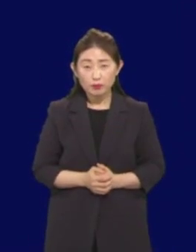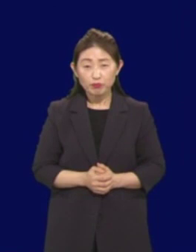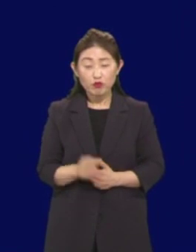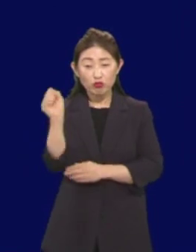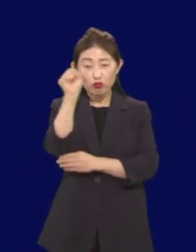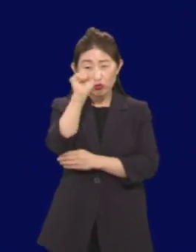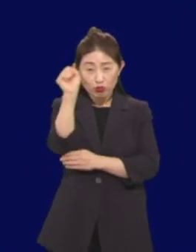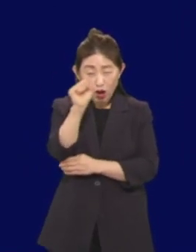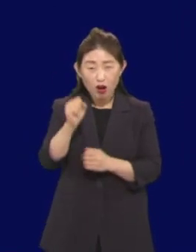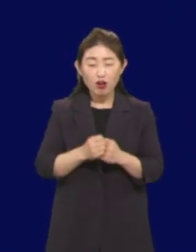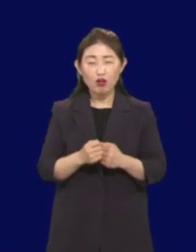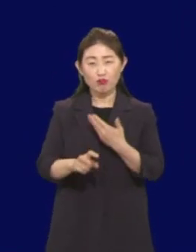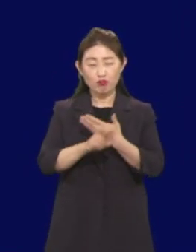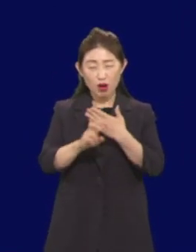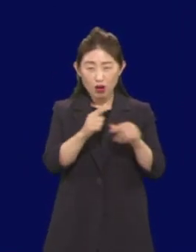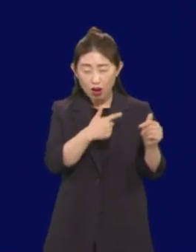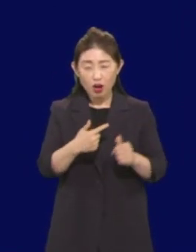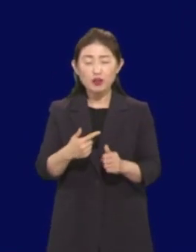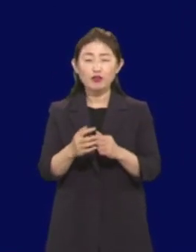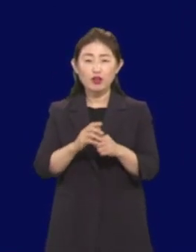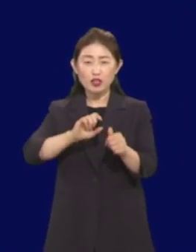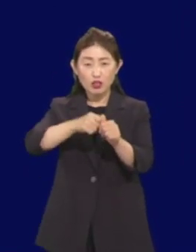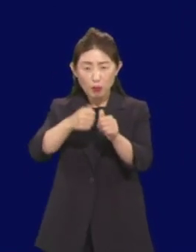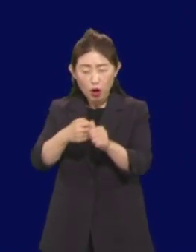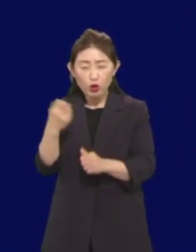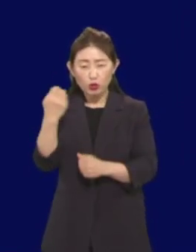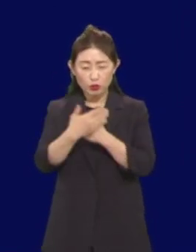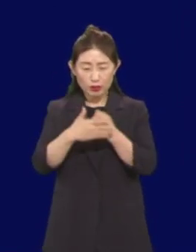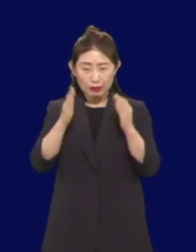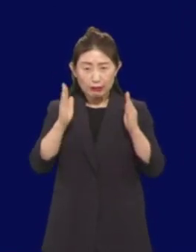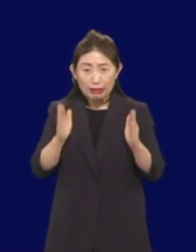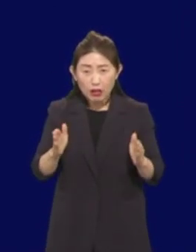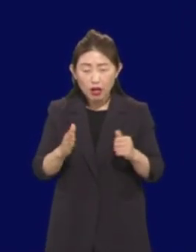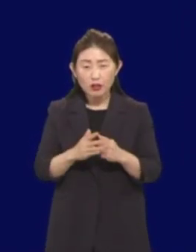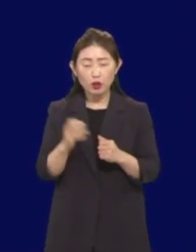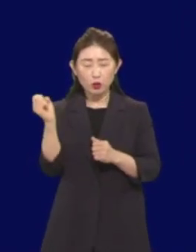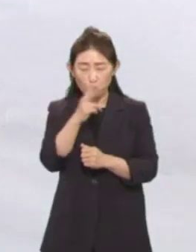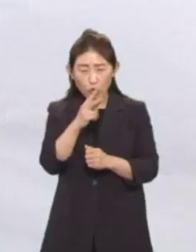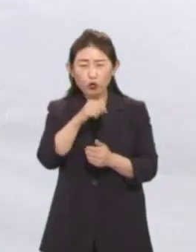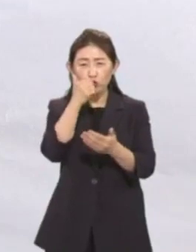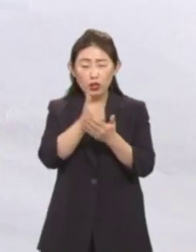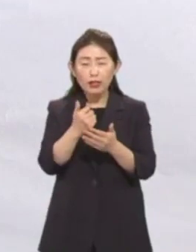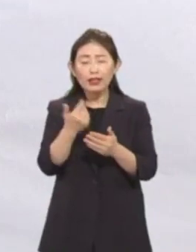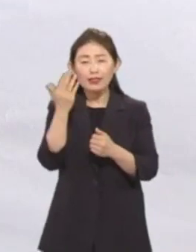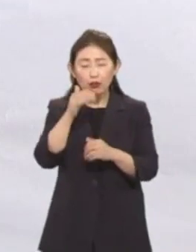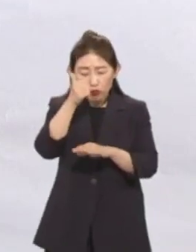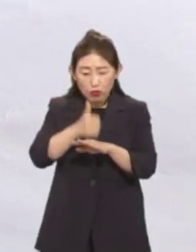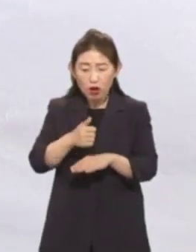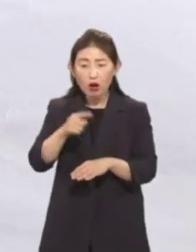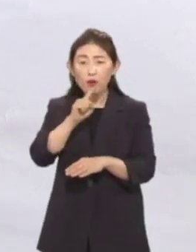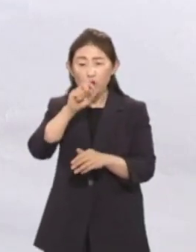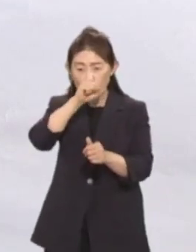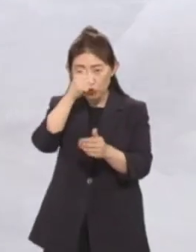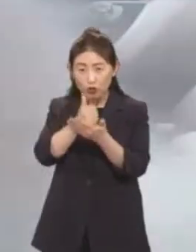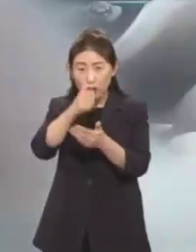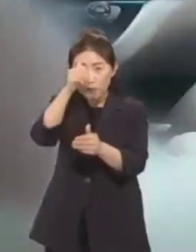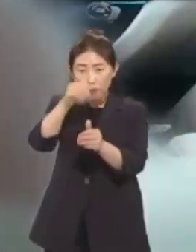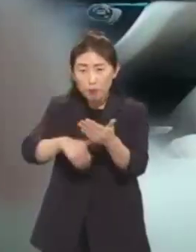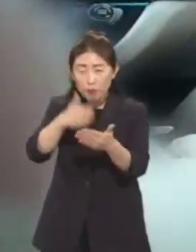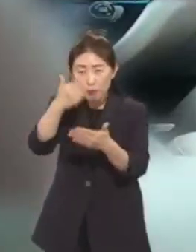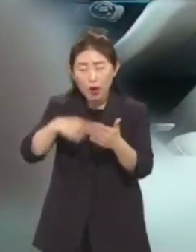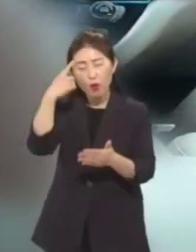데다 집행유예 기간 중 또다시 범행을 저질렀지만 반성하고 있다는 이유였습니다. 또 같은 해 서울에서도